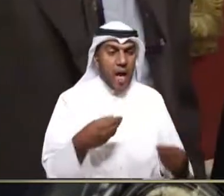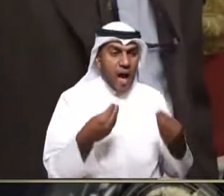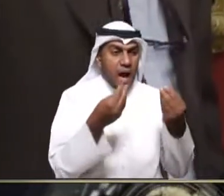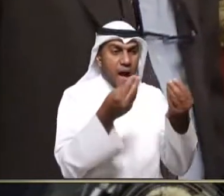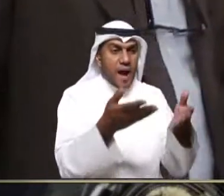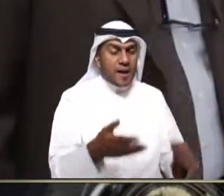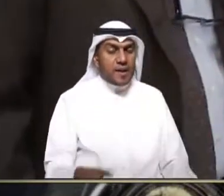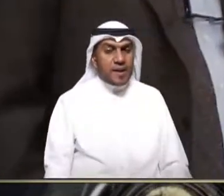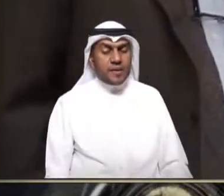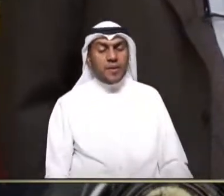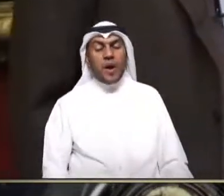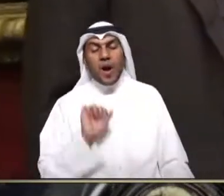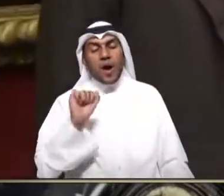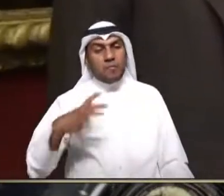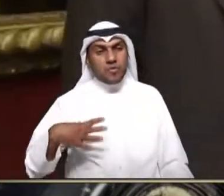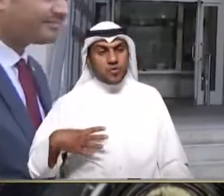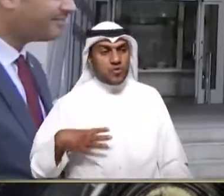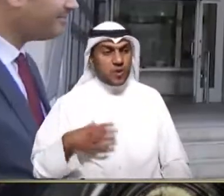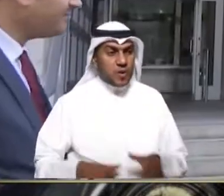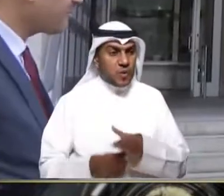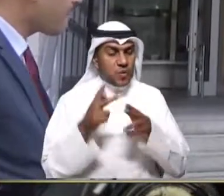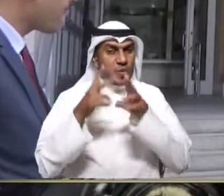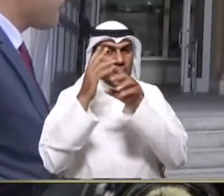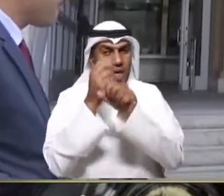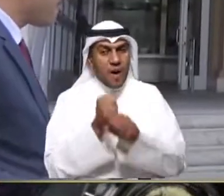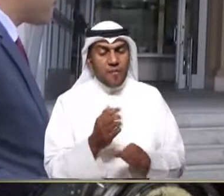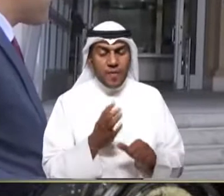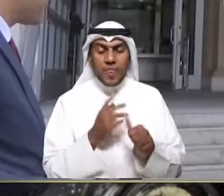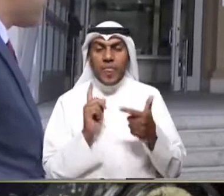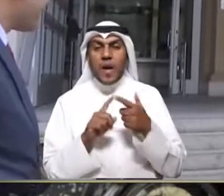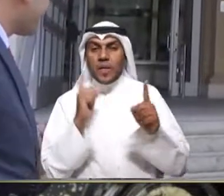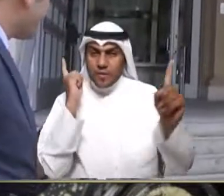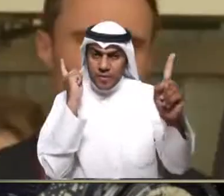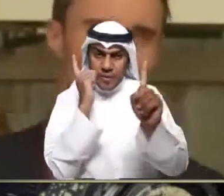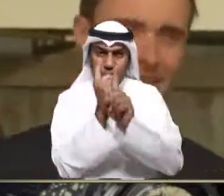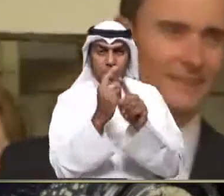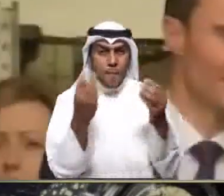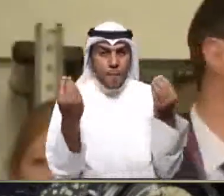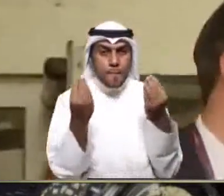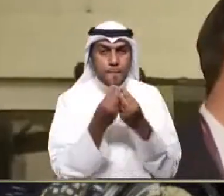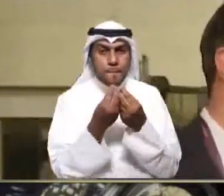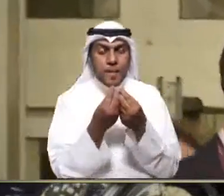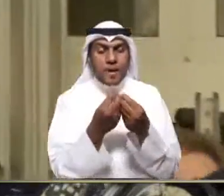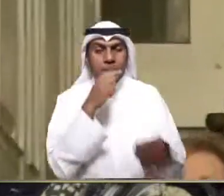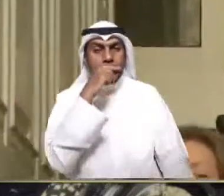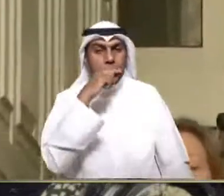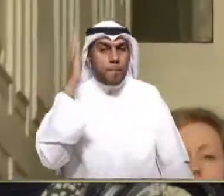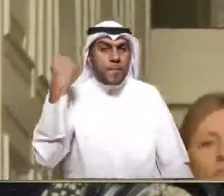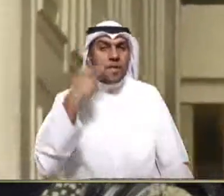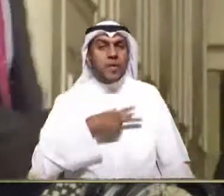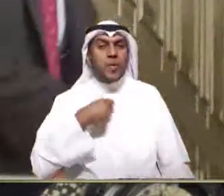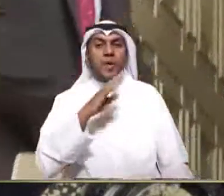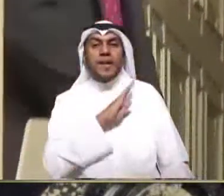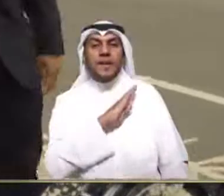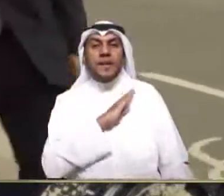ديفيد لينغتون وزير شؤون مجلس الوزراء. كما التقى معالي النائب الأول ووزير الدفاع وزيرة الدفاع البريطانية الجديدة